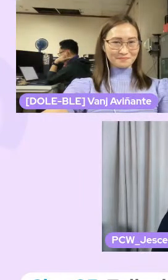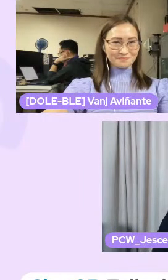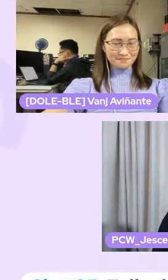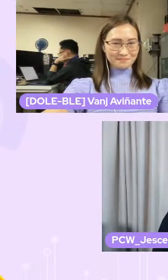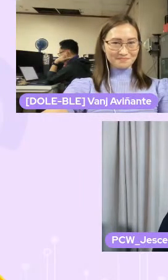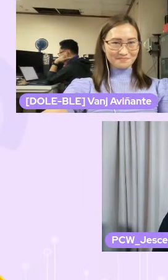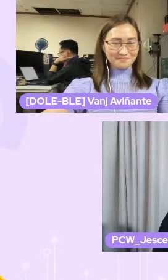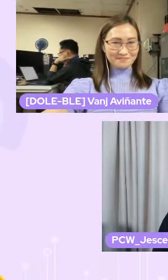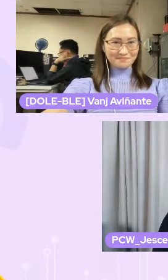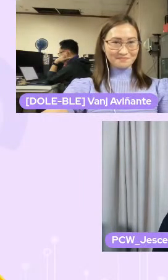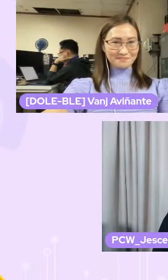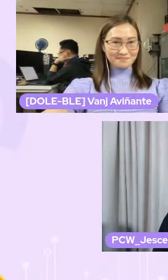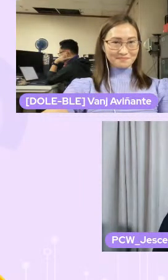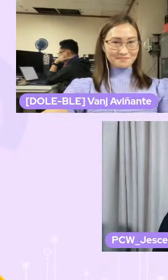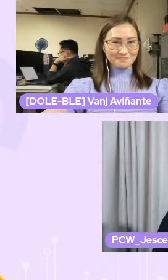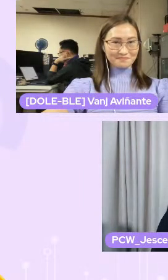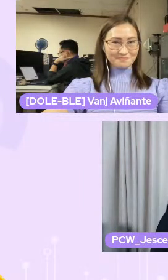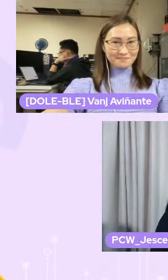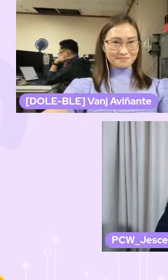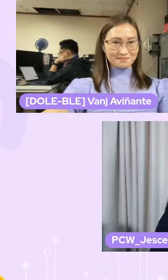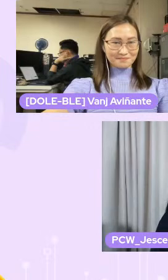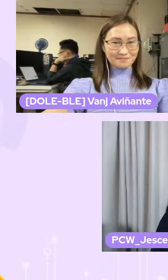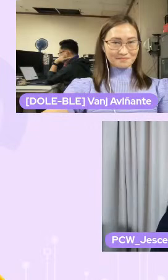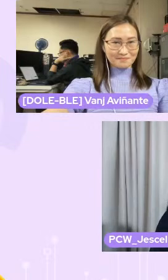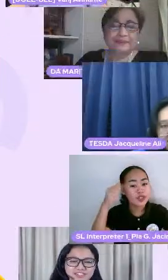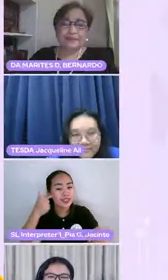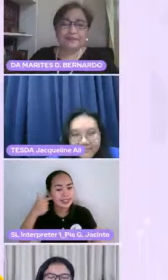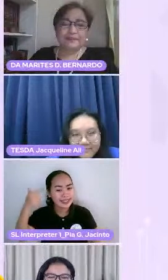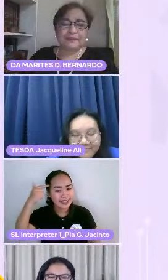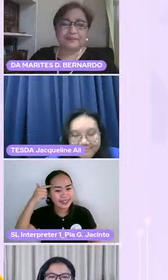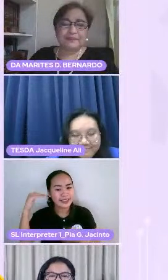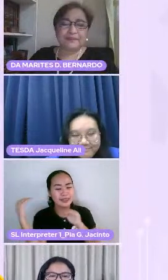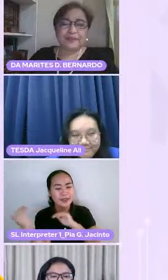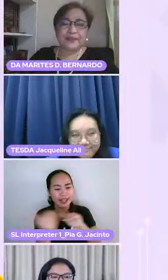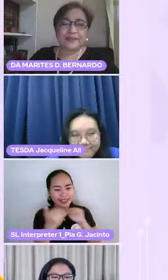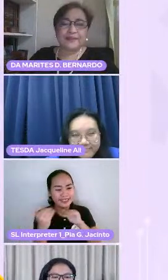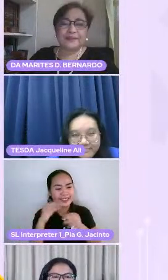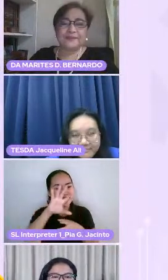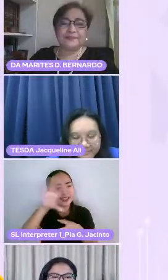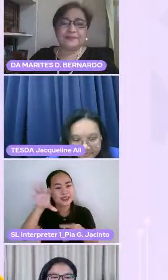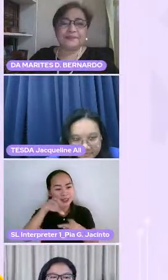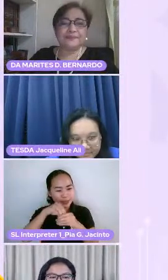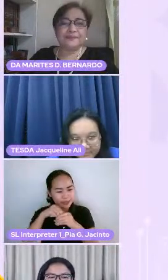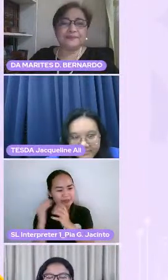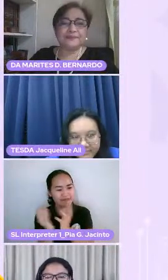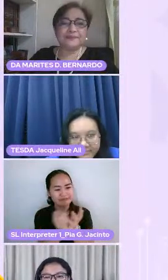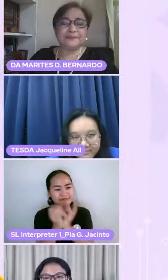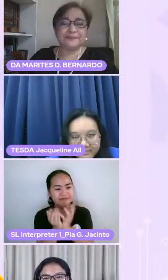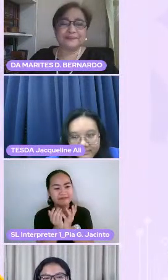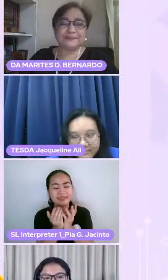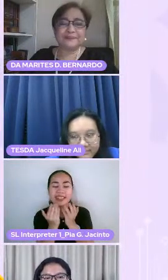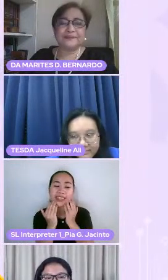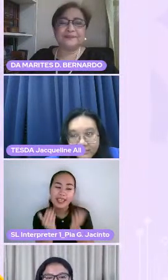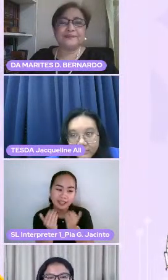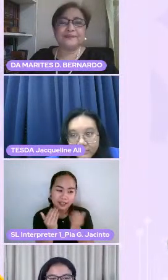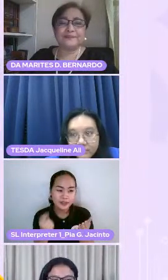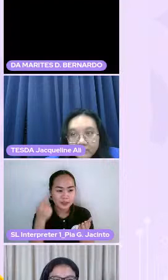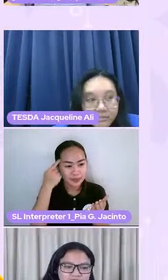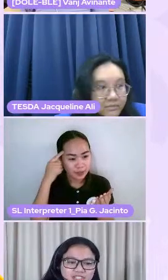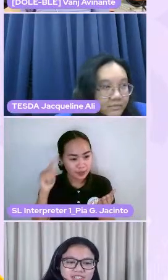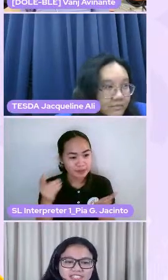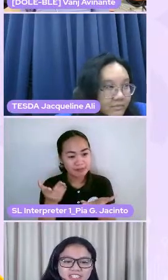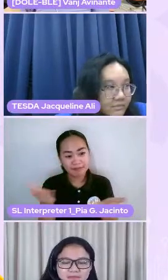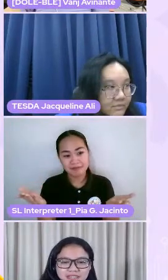and advocating with us for gender equality and inclusive society. Thank you po sa mga participants natin for being active in